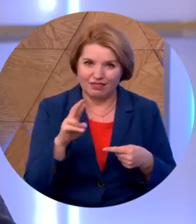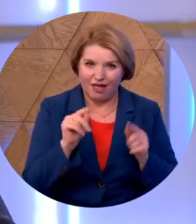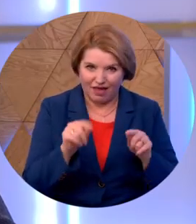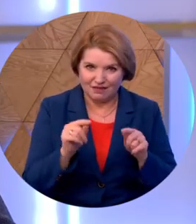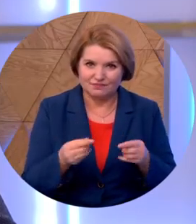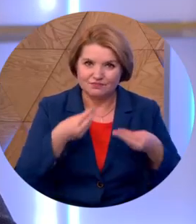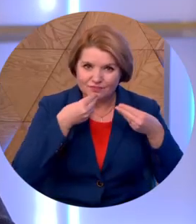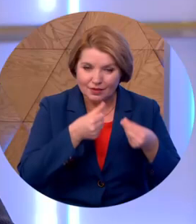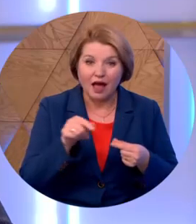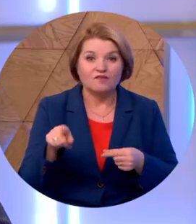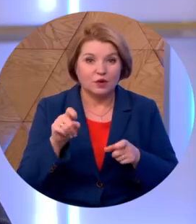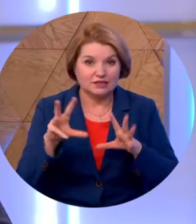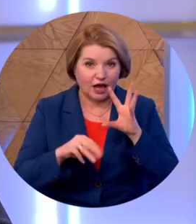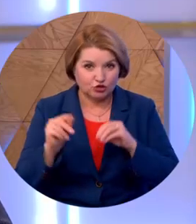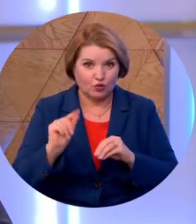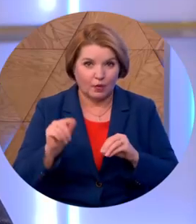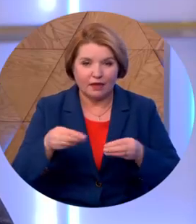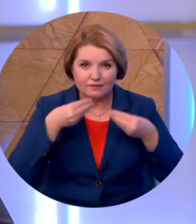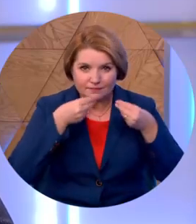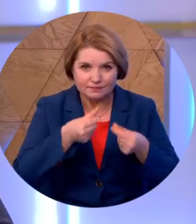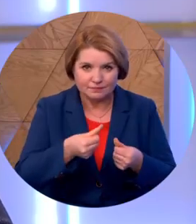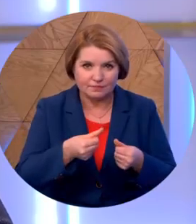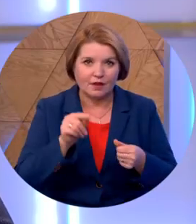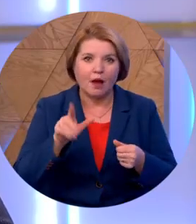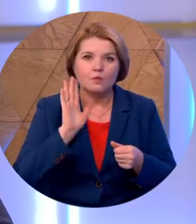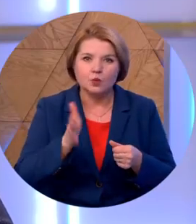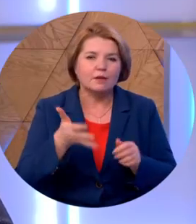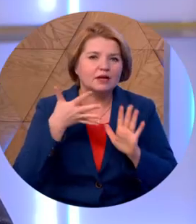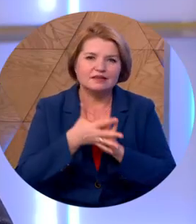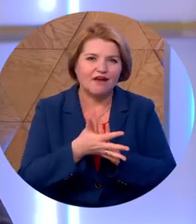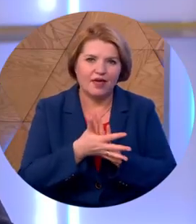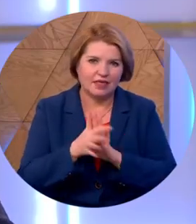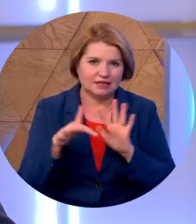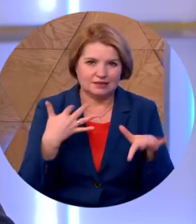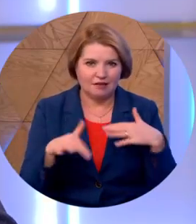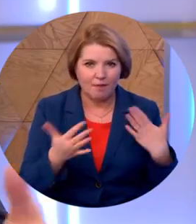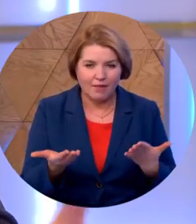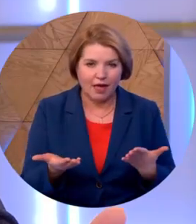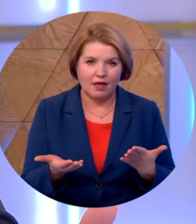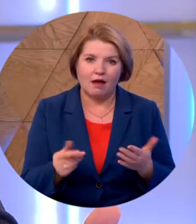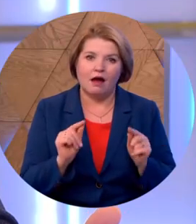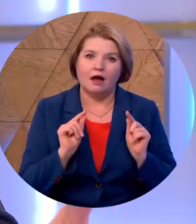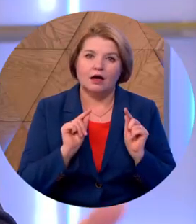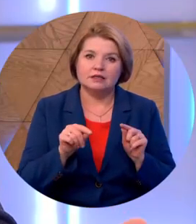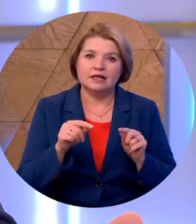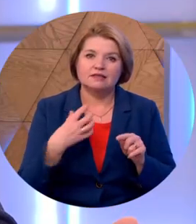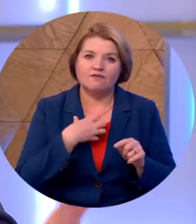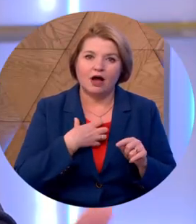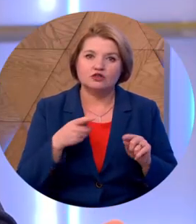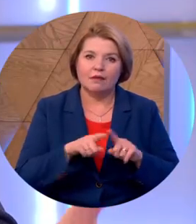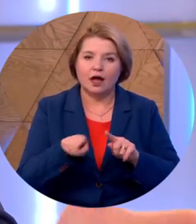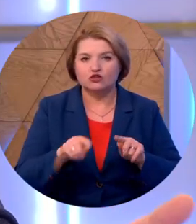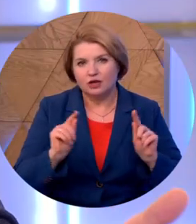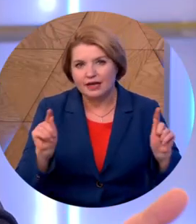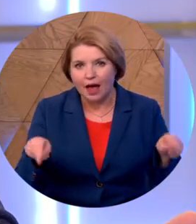воздействия идёт конечно это проникновение слабее значительно слабее чем всё другое но здесь у нас накано именно реабилитация и риски если мы